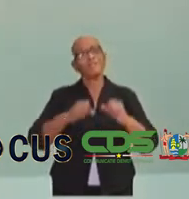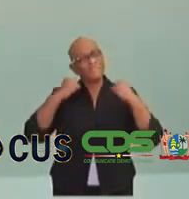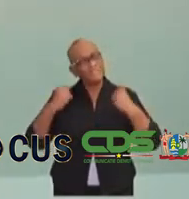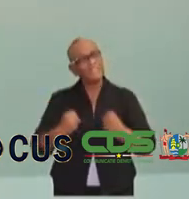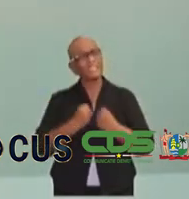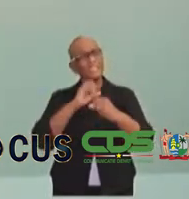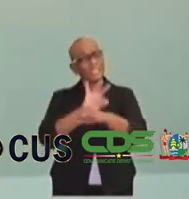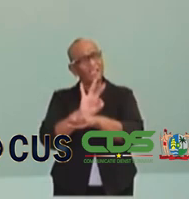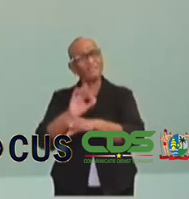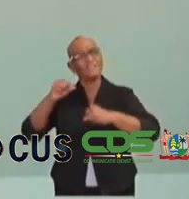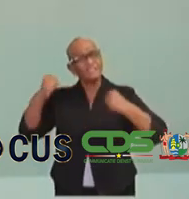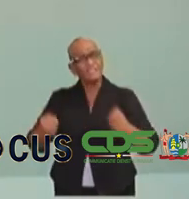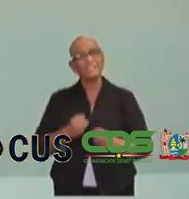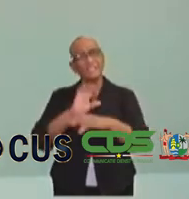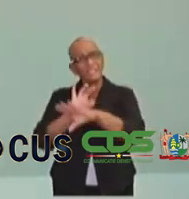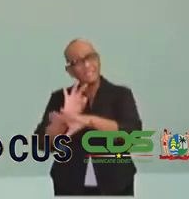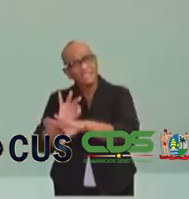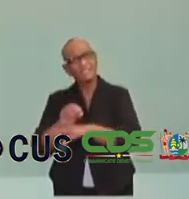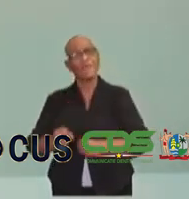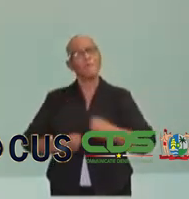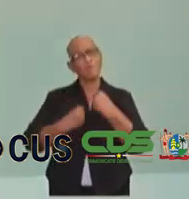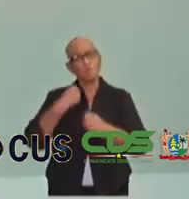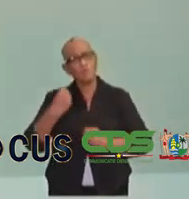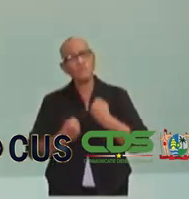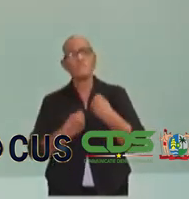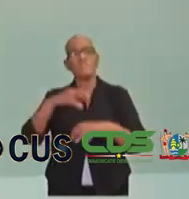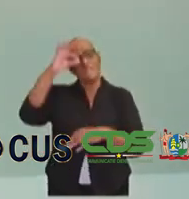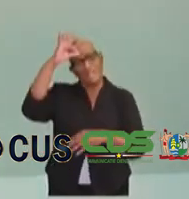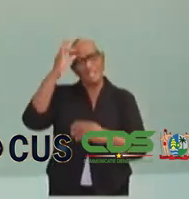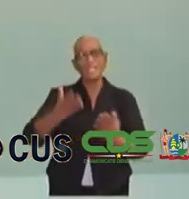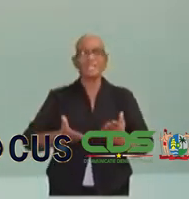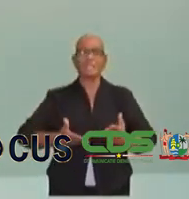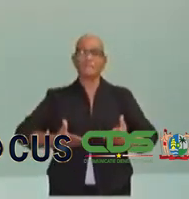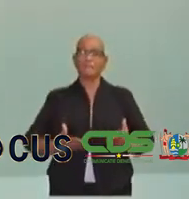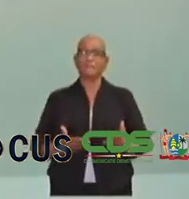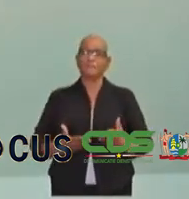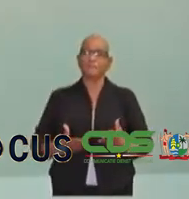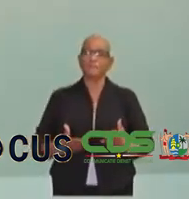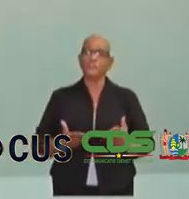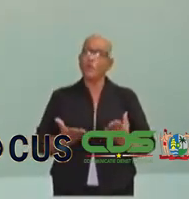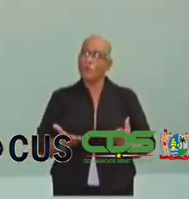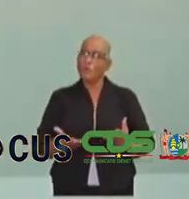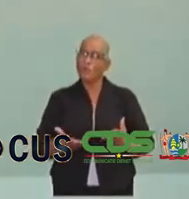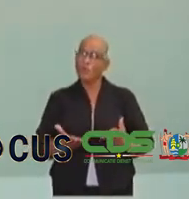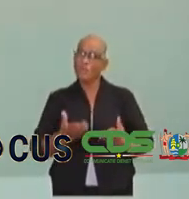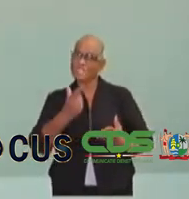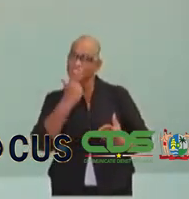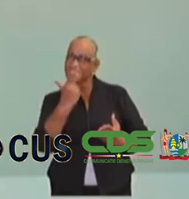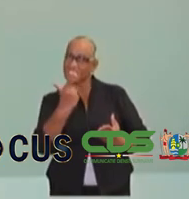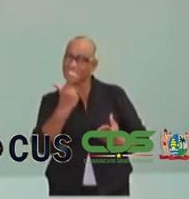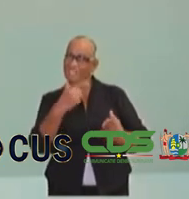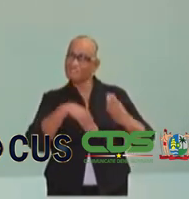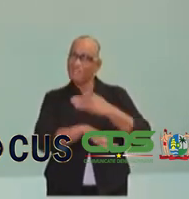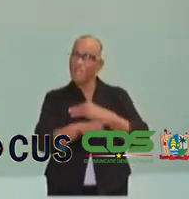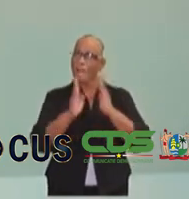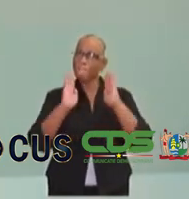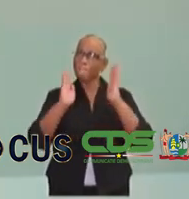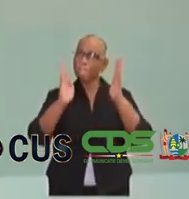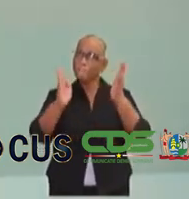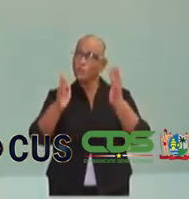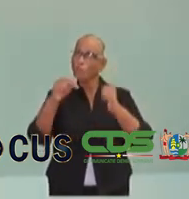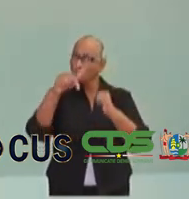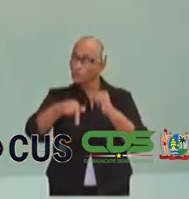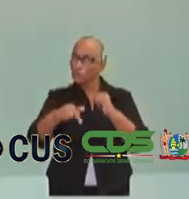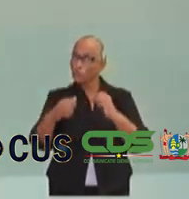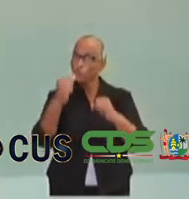trainen en blijven leren. We hebben 7 scholen in Brokopondo in